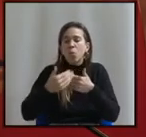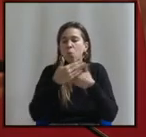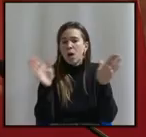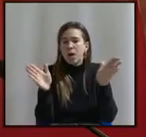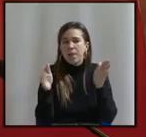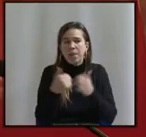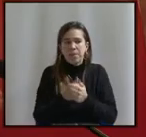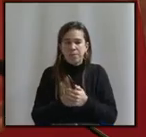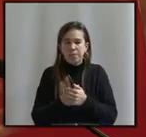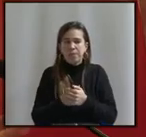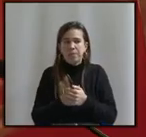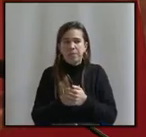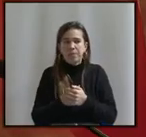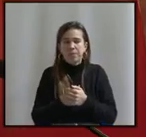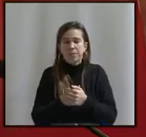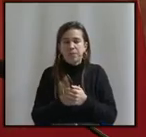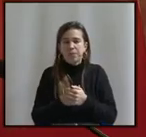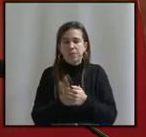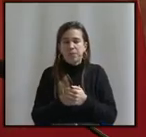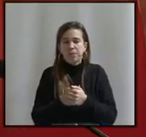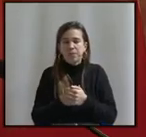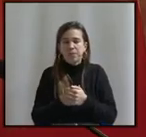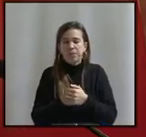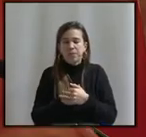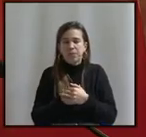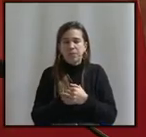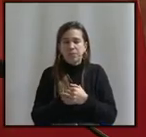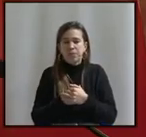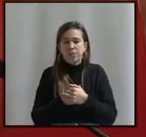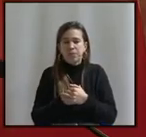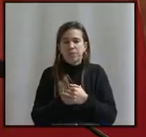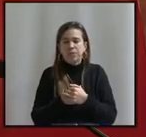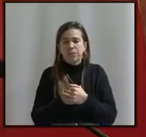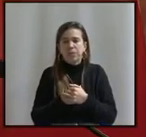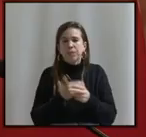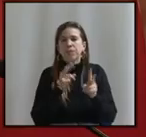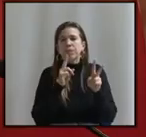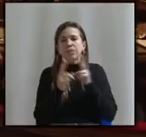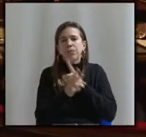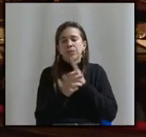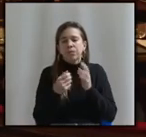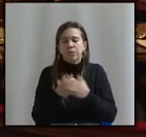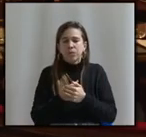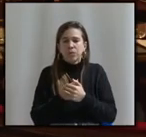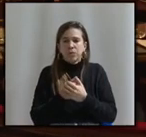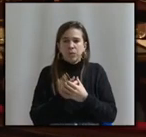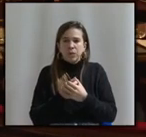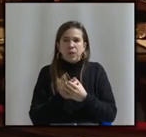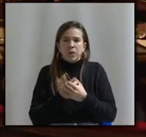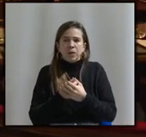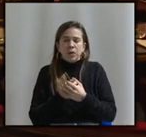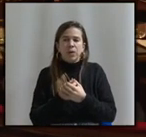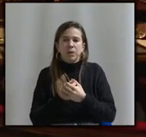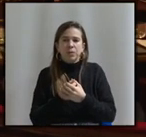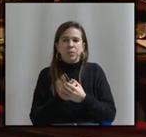Unió Esportiva de Vic. Aquest és el prec que li fem, en tot cas. Doncs gràcies, li respon el regidor de l'Activitat Física i l'Esport, senyor Comerma,